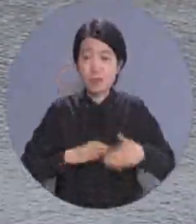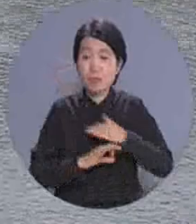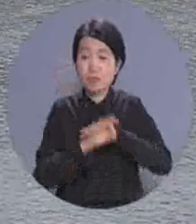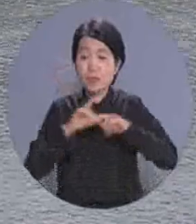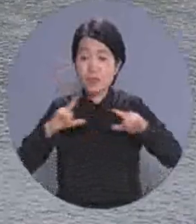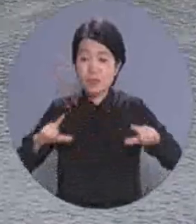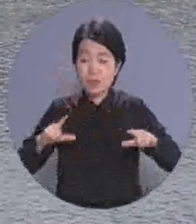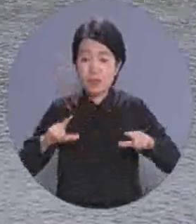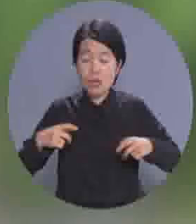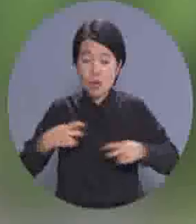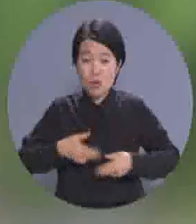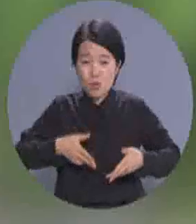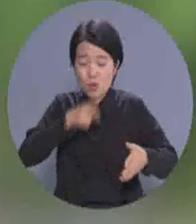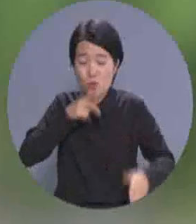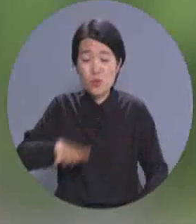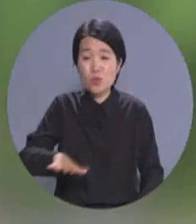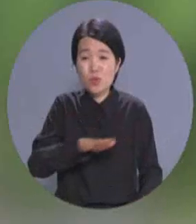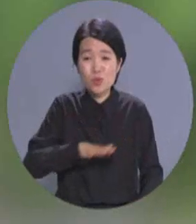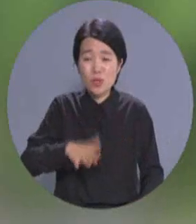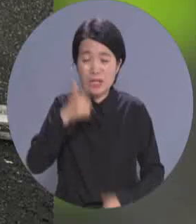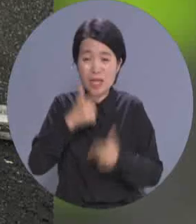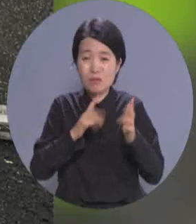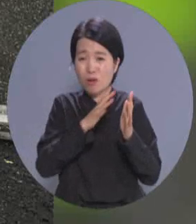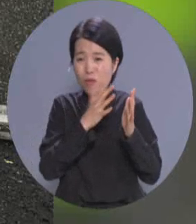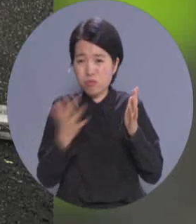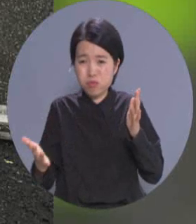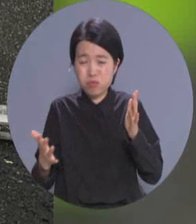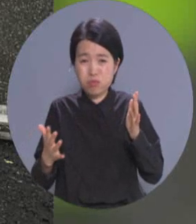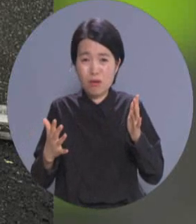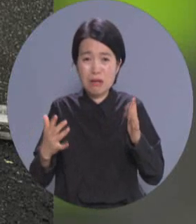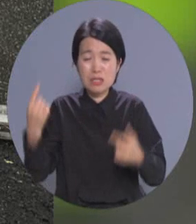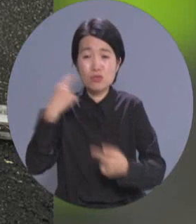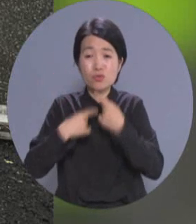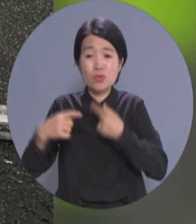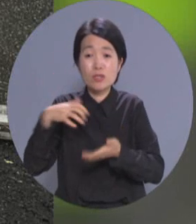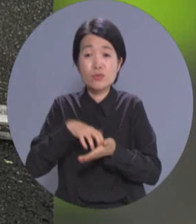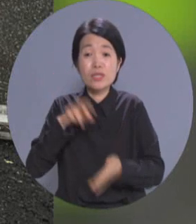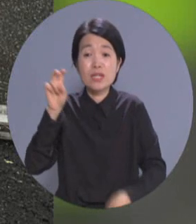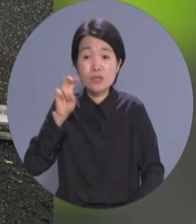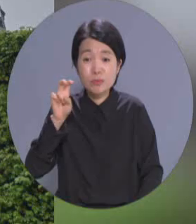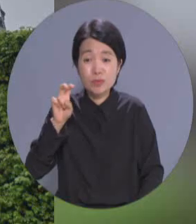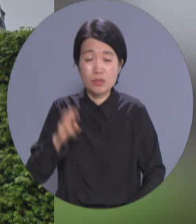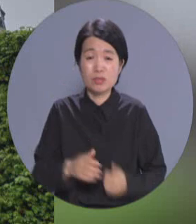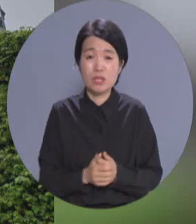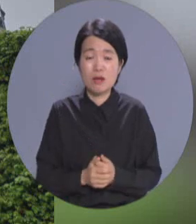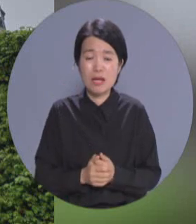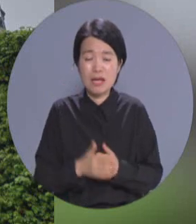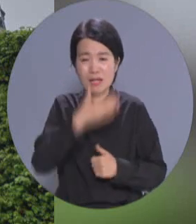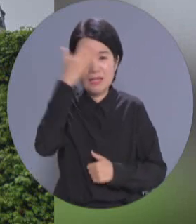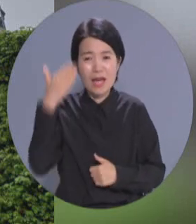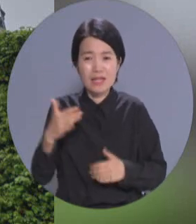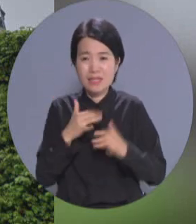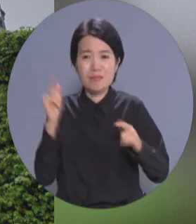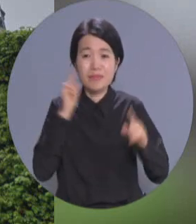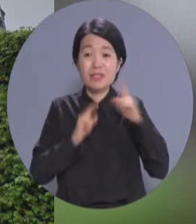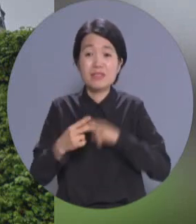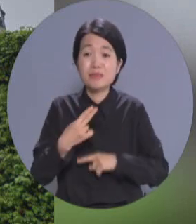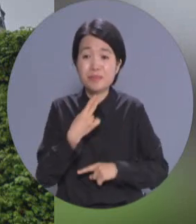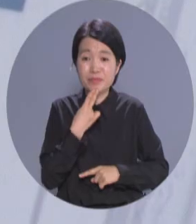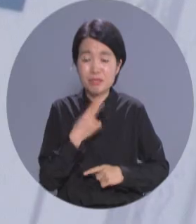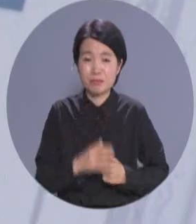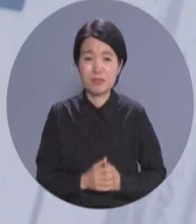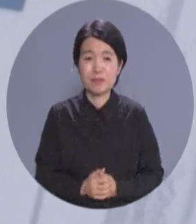지역에서는 도로에 물이 차고 가로수가 넘어지는 등 태풍 비의 신고 승무권 가까이 접수됐고 인명 피해로 이어지진 않았습니다